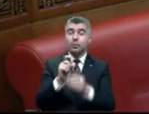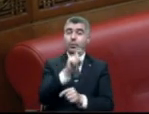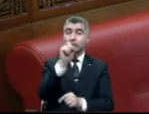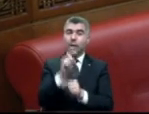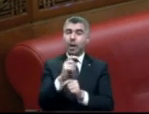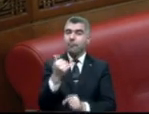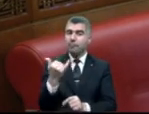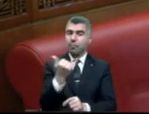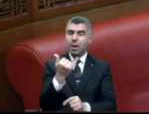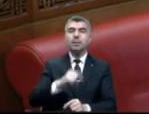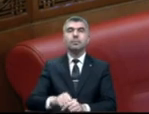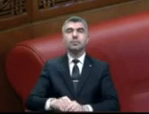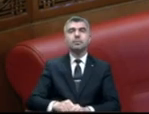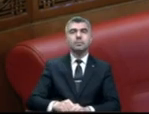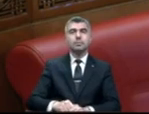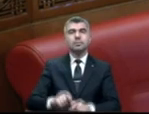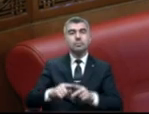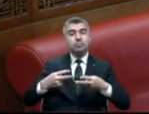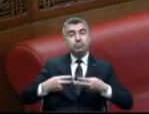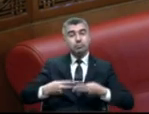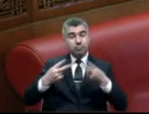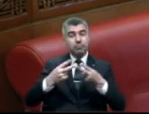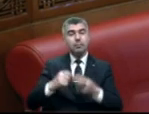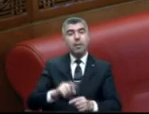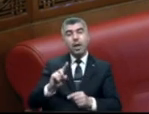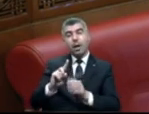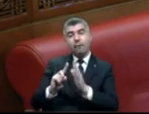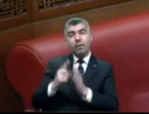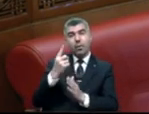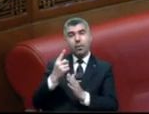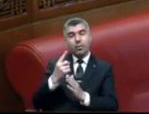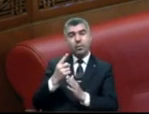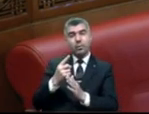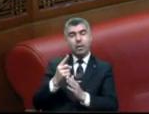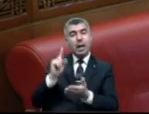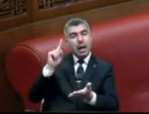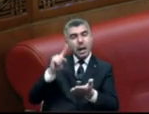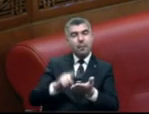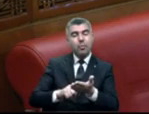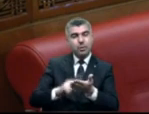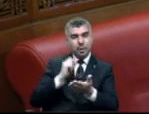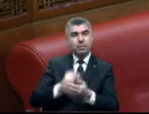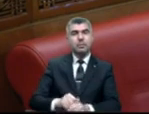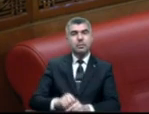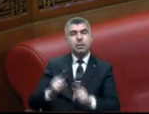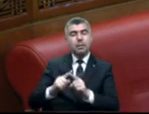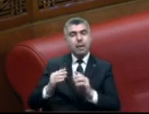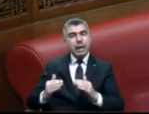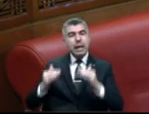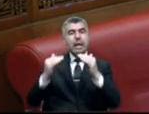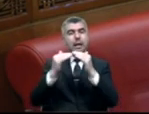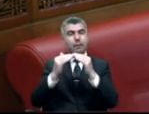اللي هو هام واللي تفضلتم بطرحه. فأود في بداية التأكيد على أنه من أجل ملائمة